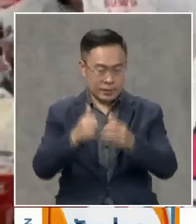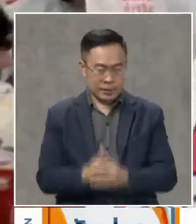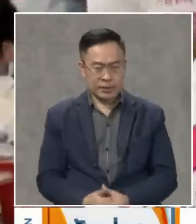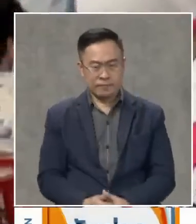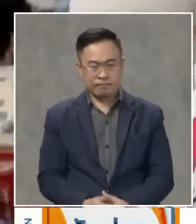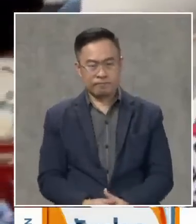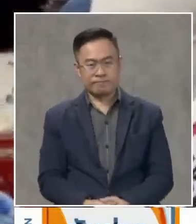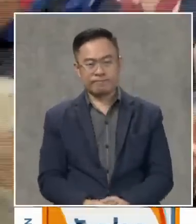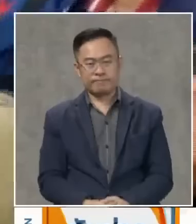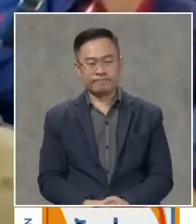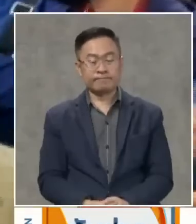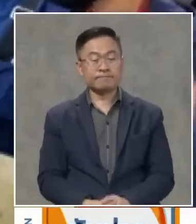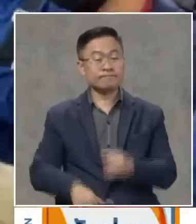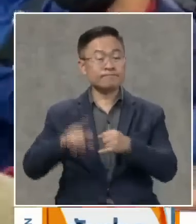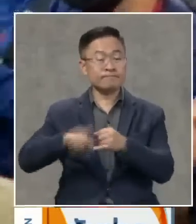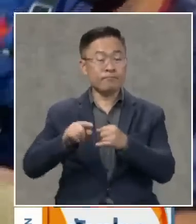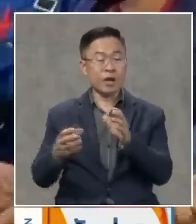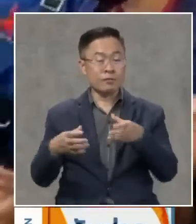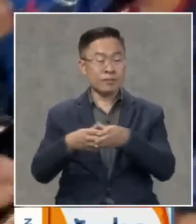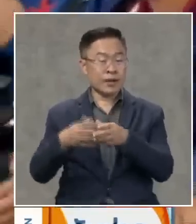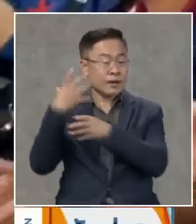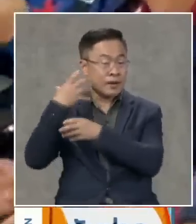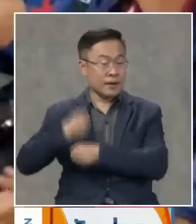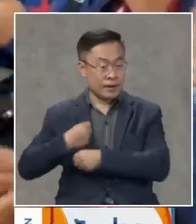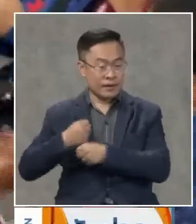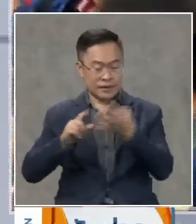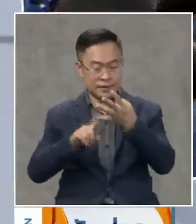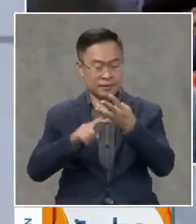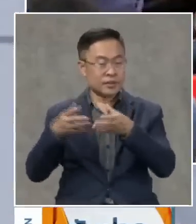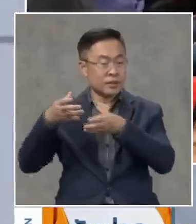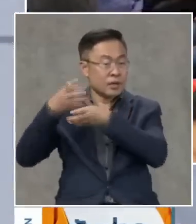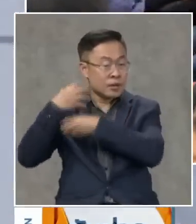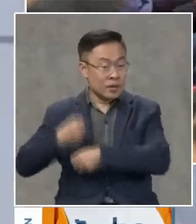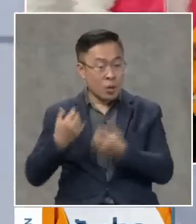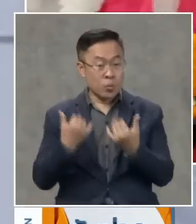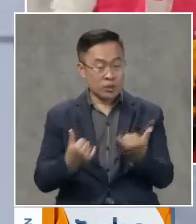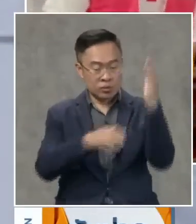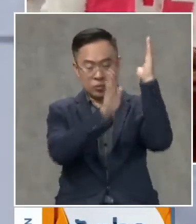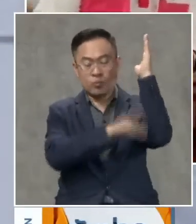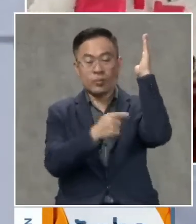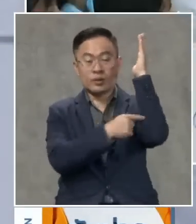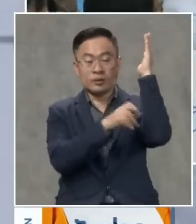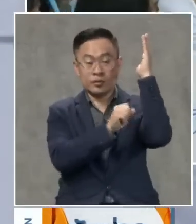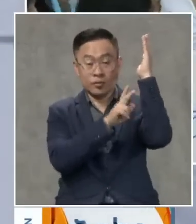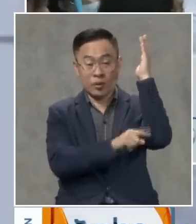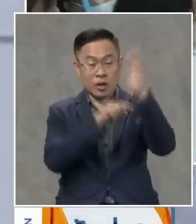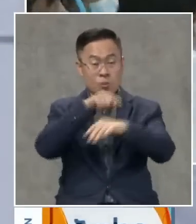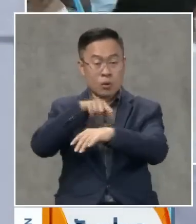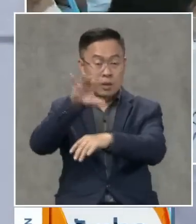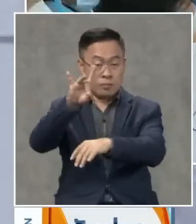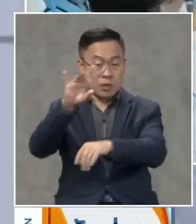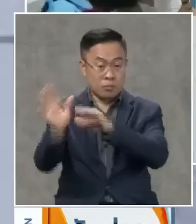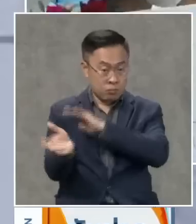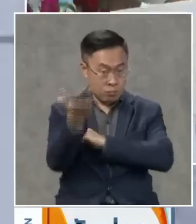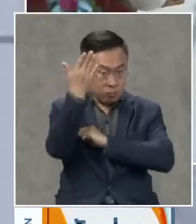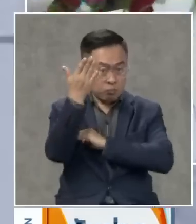ค่ะ ปิดท้ายกันที่พรรคประชาธิปัตย์กันหน่อยคุณผู้ชมคะวันนี้มาตามนัดเลยนะคะช่วง8โมงเช้าที่ผ่านม